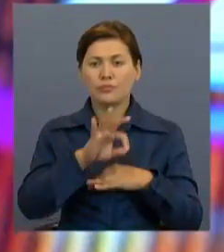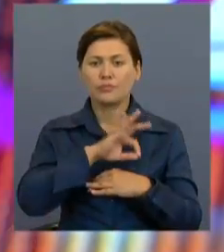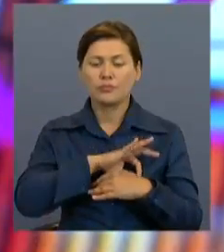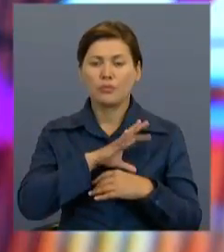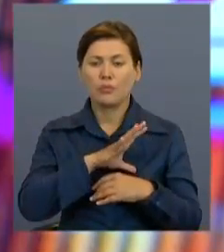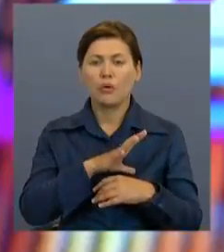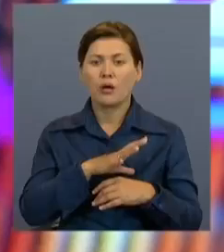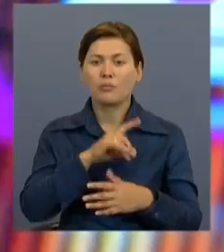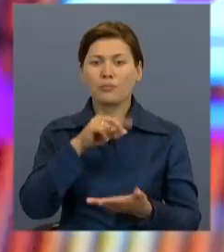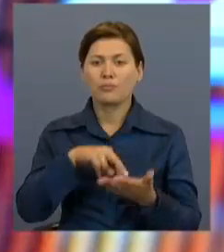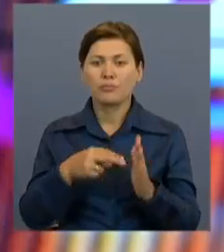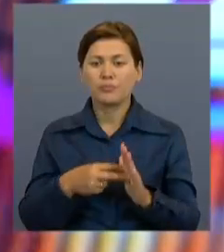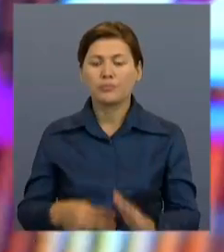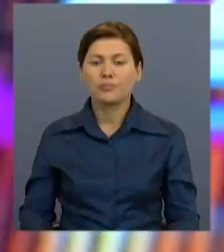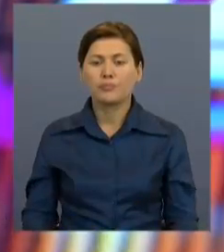отырсыздар?